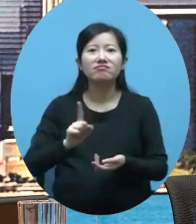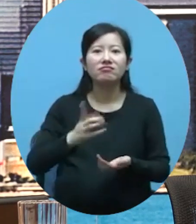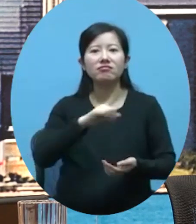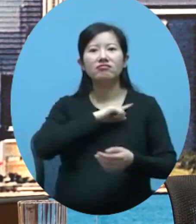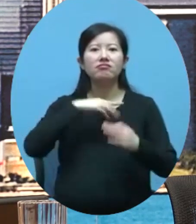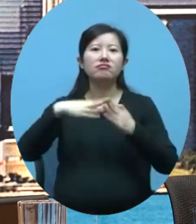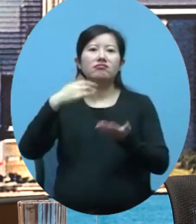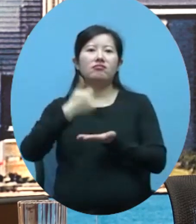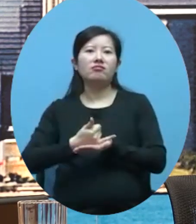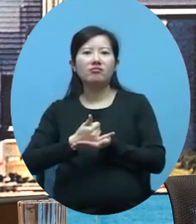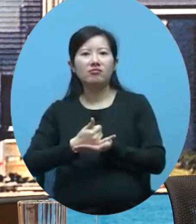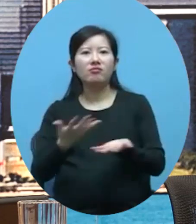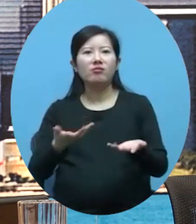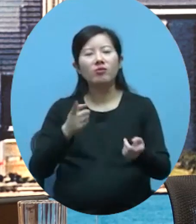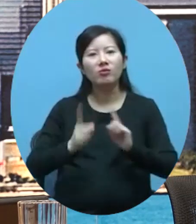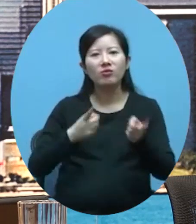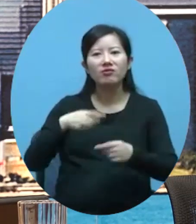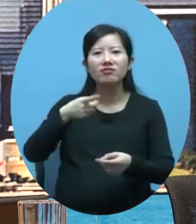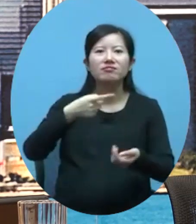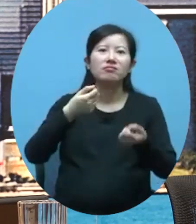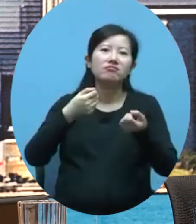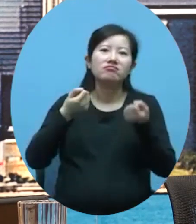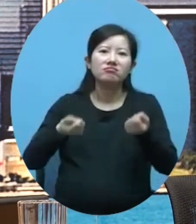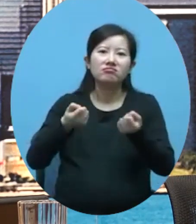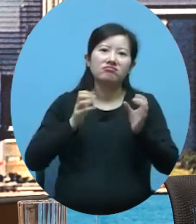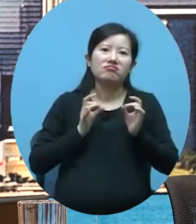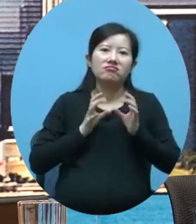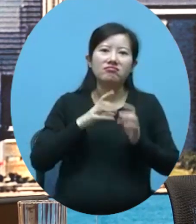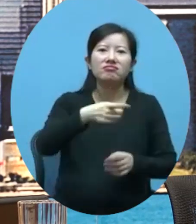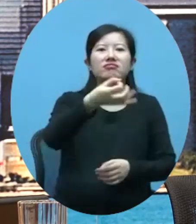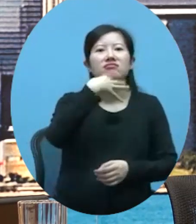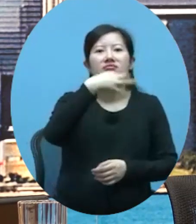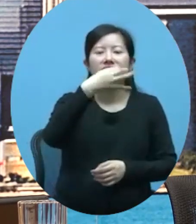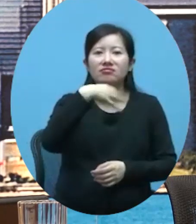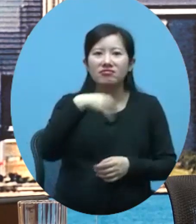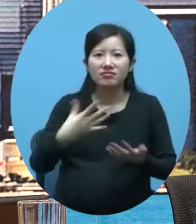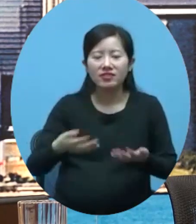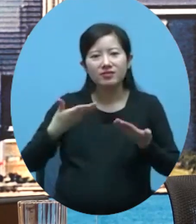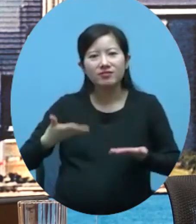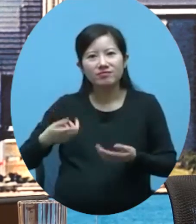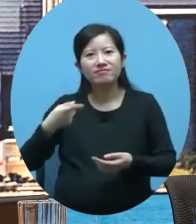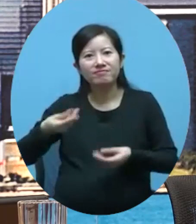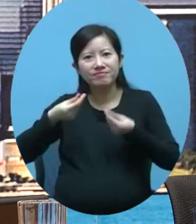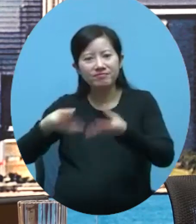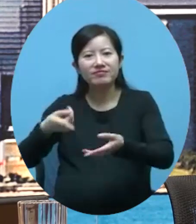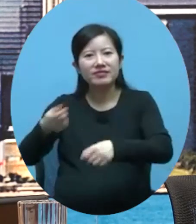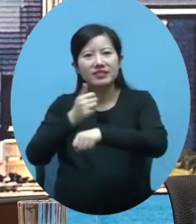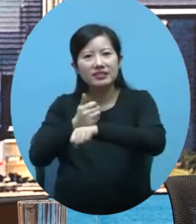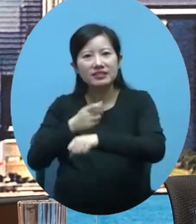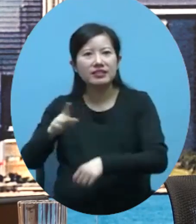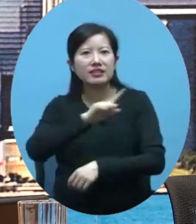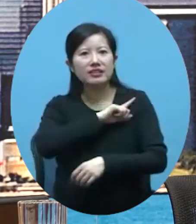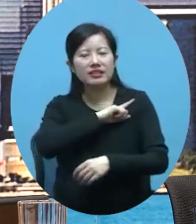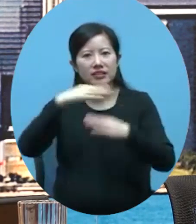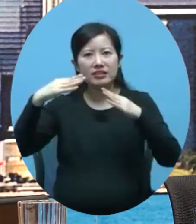家裡或者繼續吃一些平時醫生開的藥那現在我們提早或者多一個窗口多一個平台就是讓那些病人可以